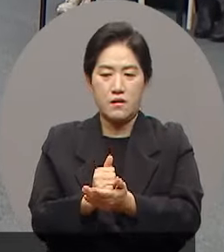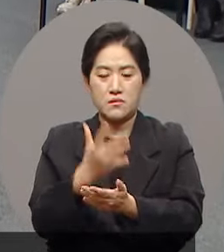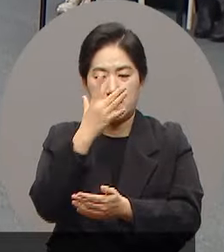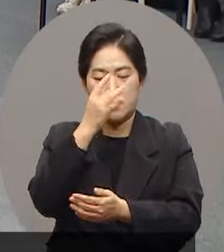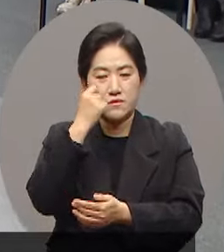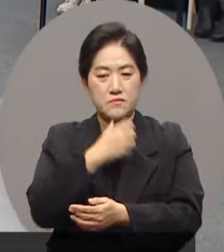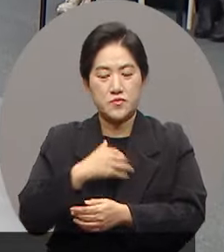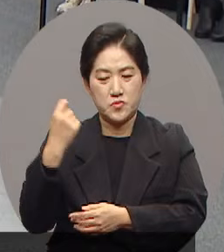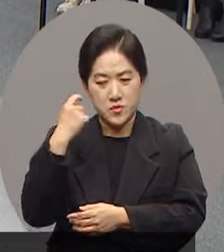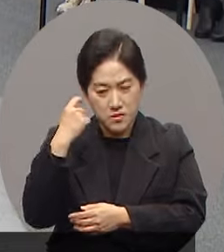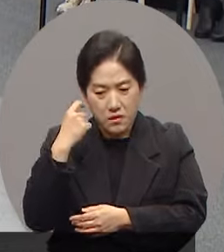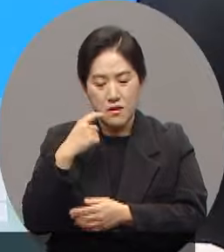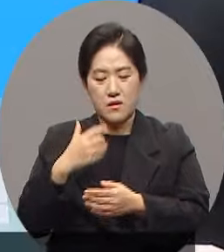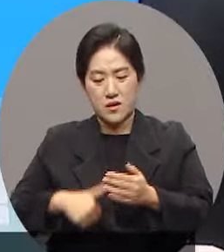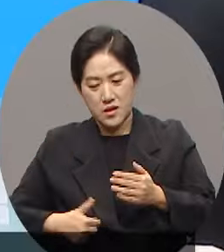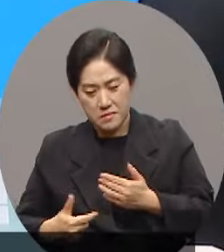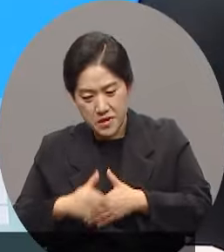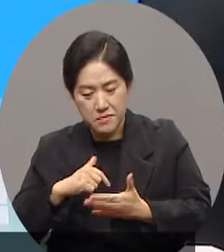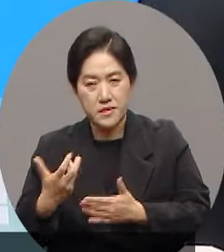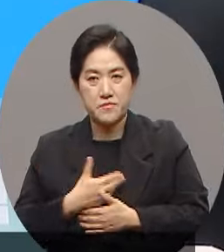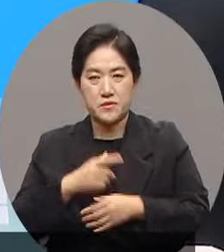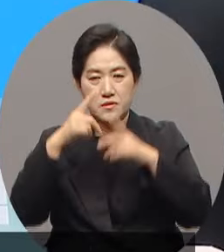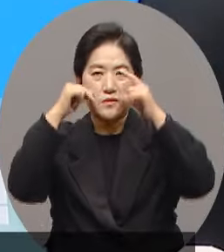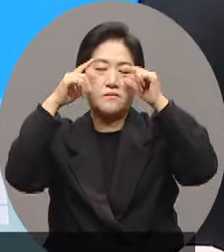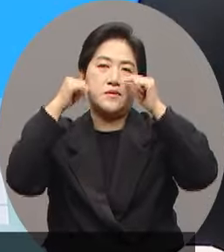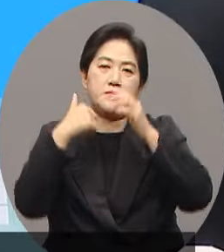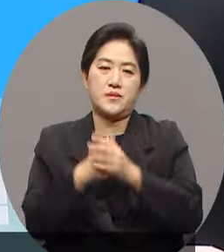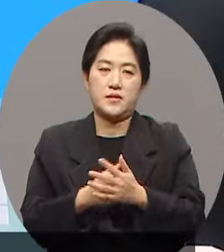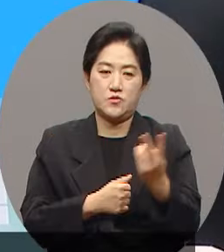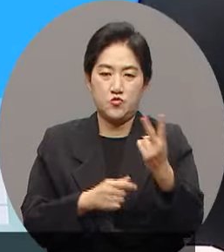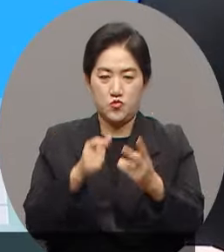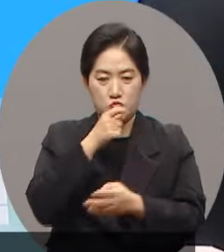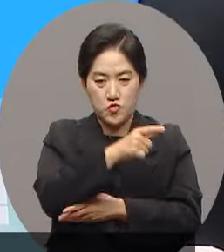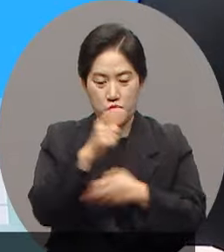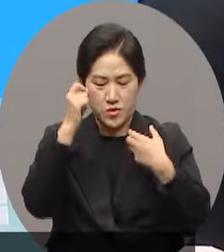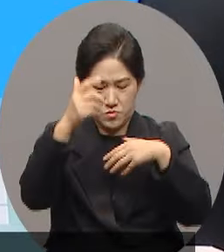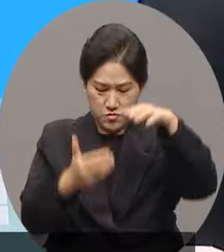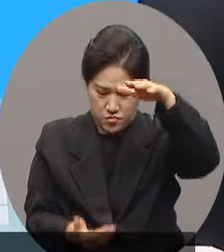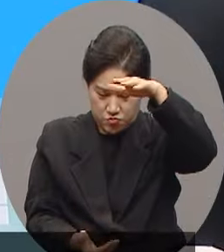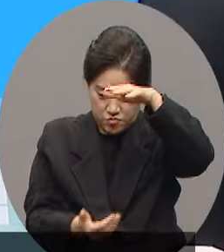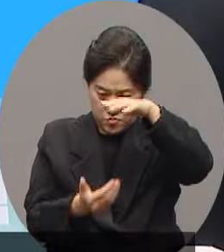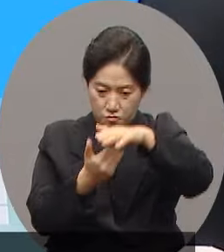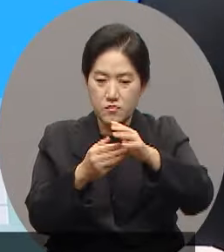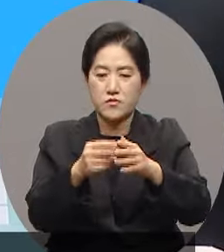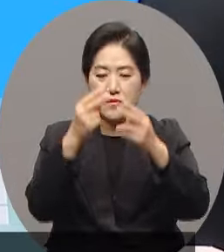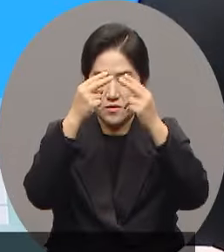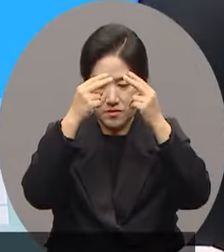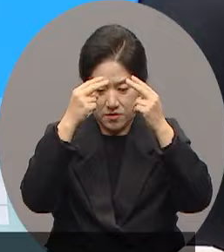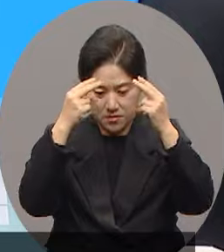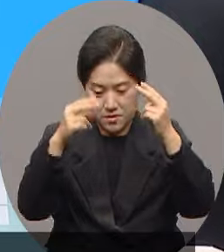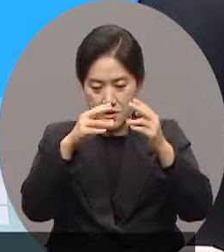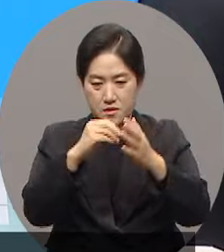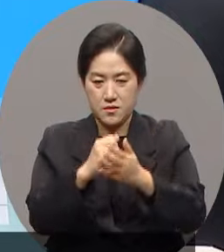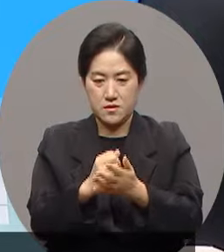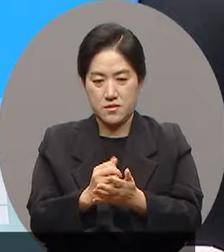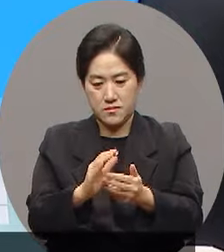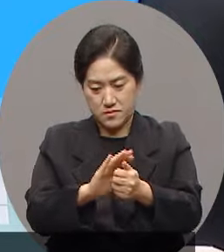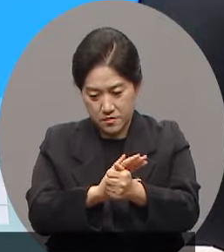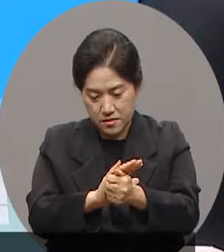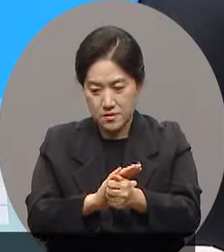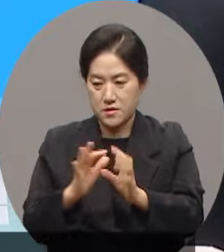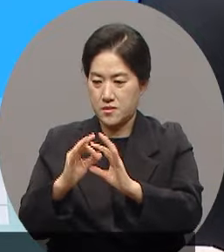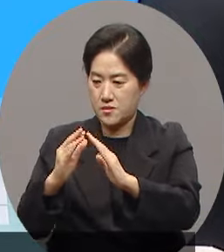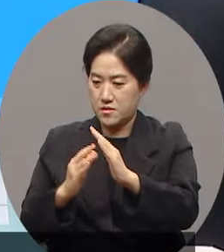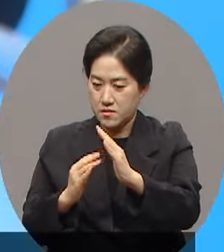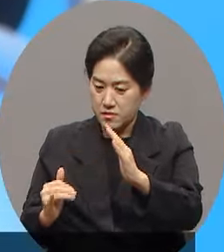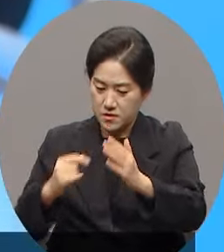듣고 가슴이 아파 잠을 이룰 수 없었다면서 두 소방 영웅의 영전에 삼가 명복을 빌고 유족 여러분께도